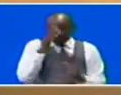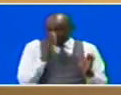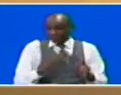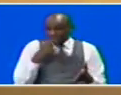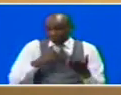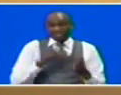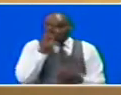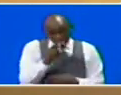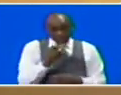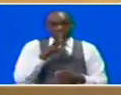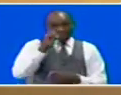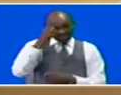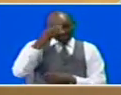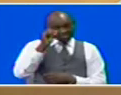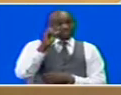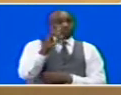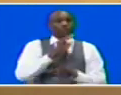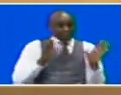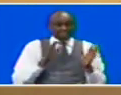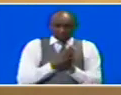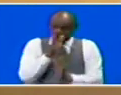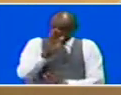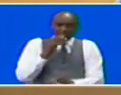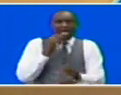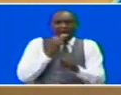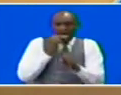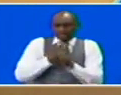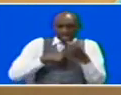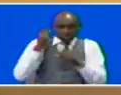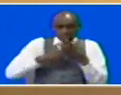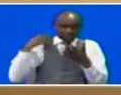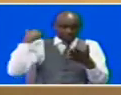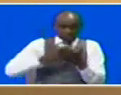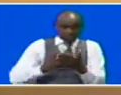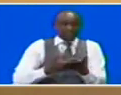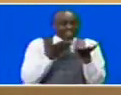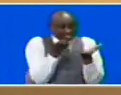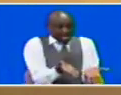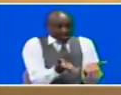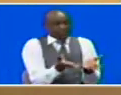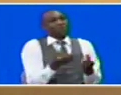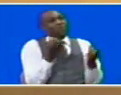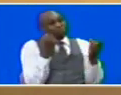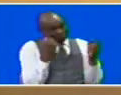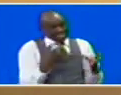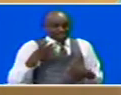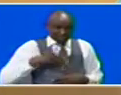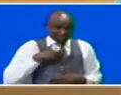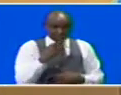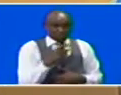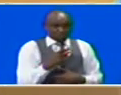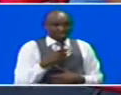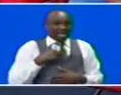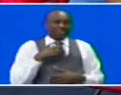mimi huangalia manifesto ya kiongozi na yale ambayo amefanya. Wakili, tukimalizia, Wakenya zingine wana